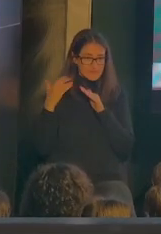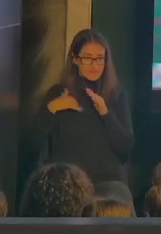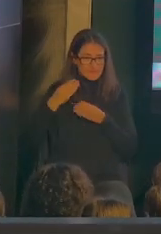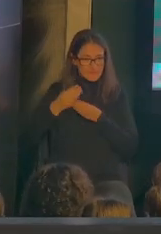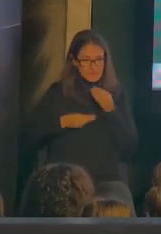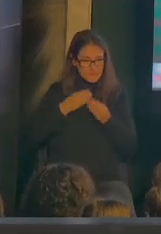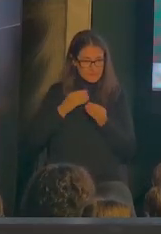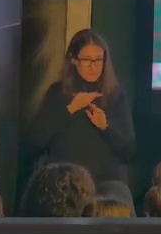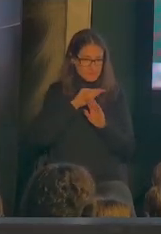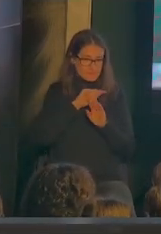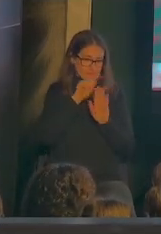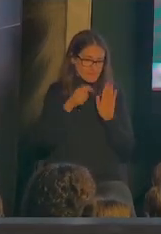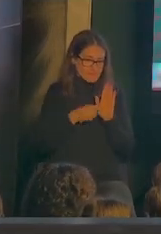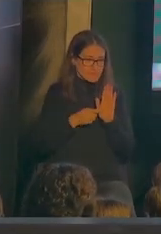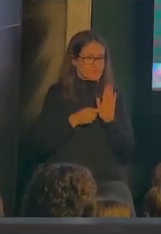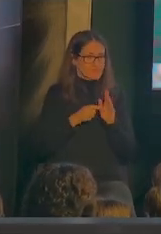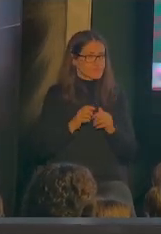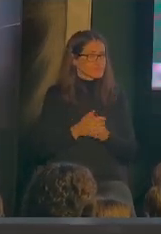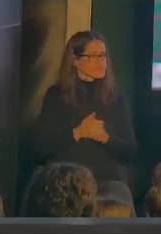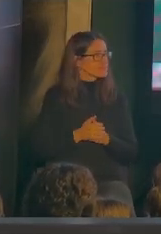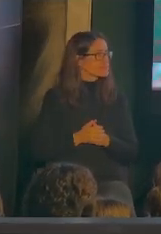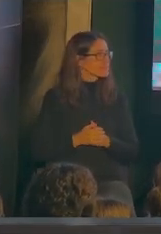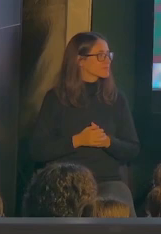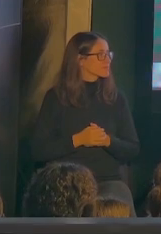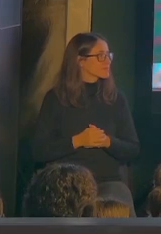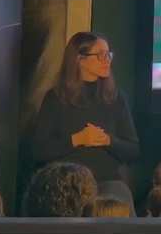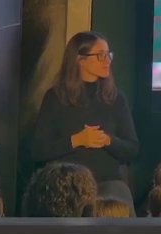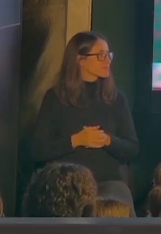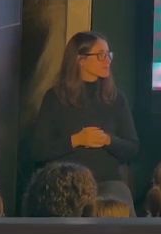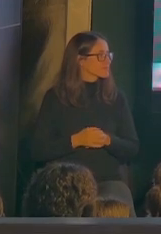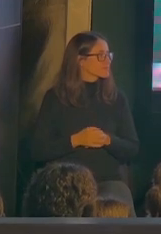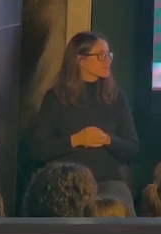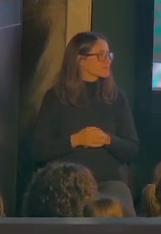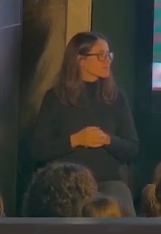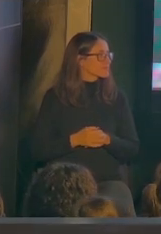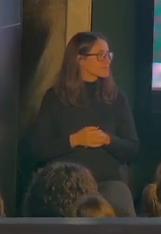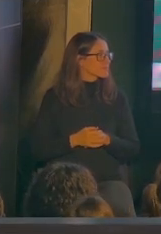tallat. Okay? Això ho retirarem.